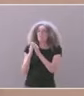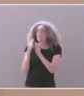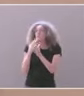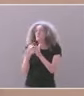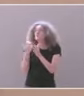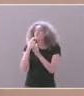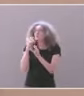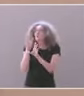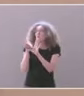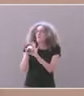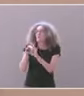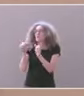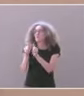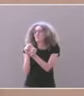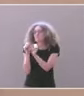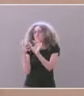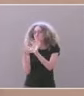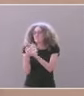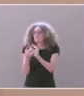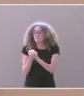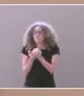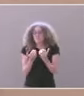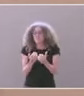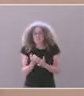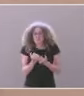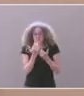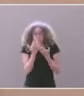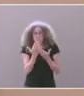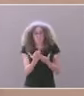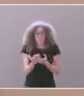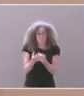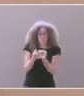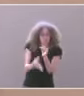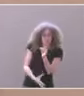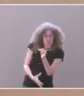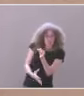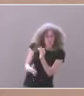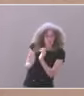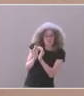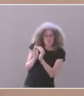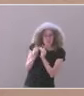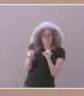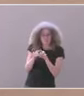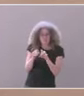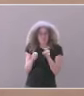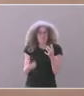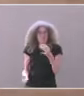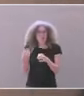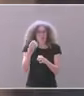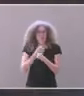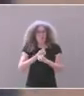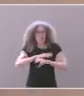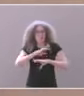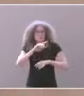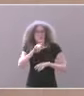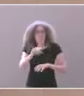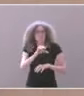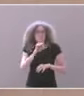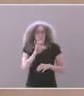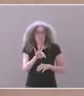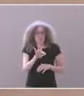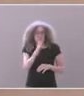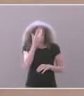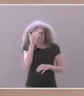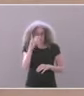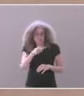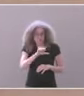électronique, cette délibération propose le bilan de cette concertation et aussi la création de la ZAC. Donc la ZAC Saint-Paul, elle se